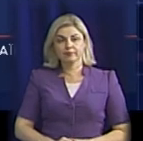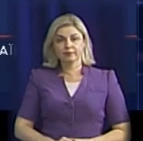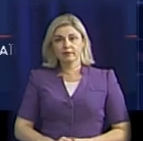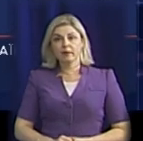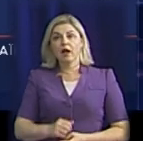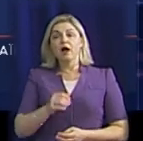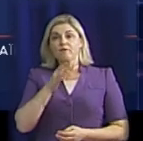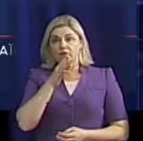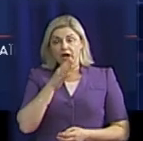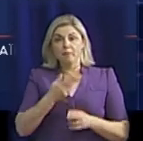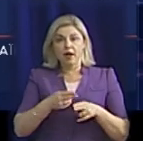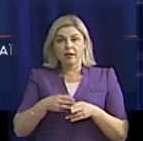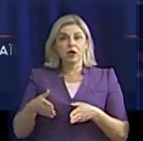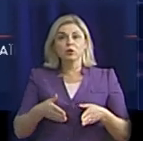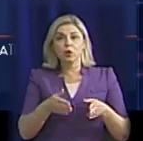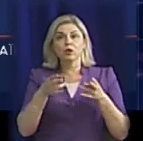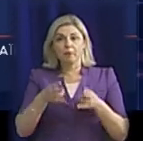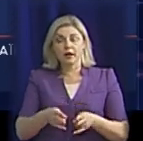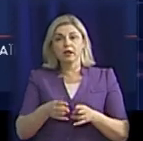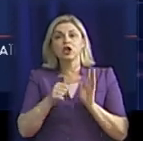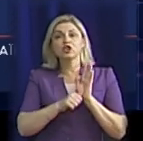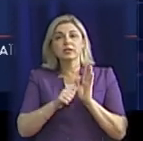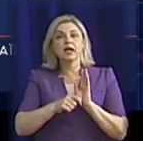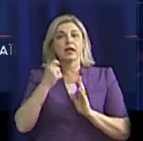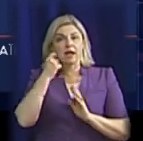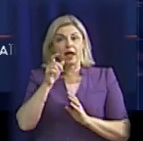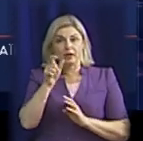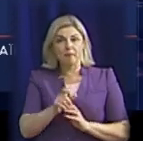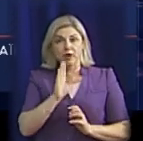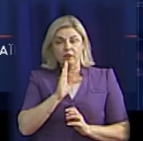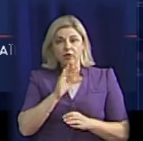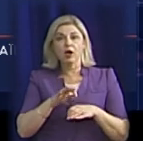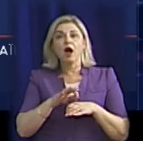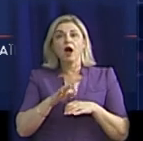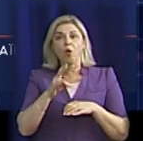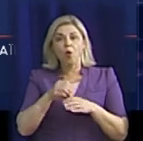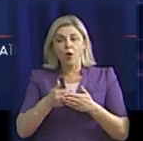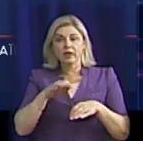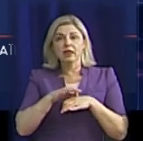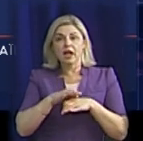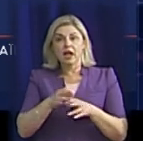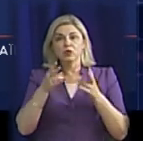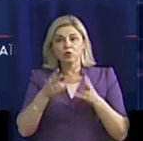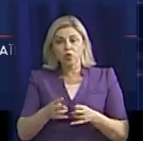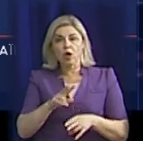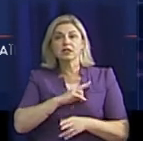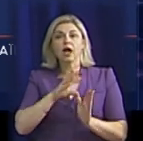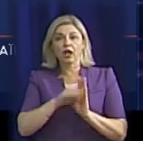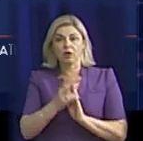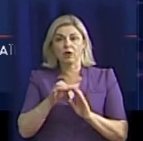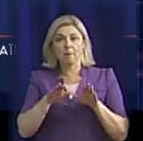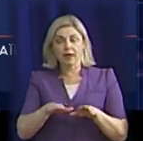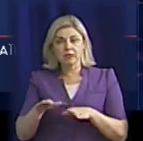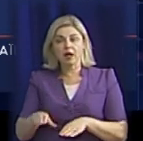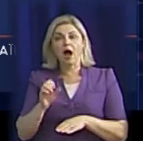Внаслідок дорожньо-транспортної пригоди 60-річна пасажирка від отриманих тілесних ушкоджень загинула на місці події. Ще троє пасажирів з